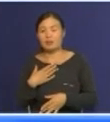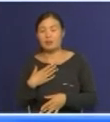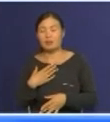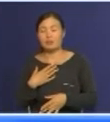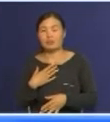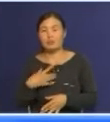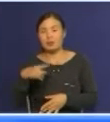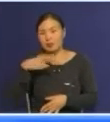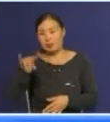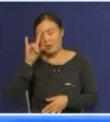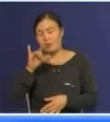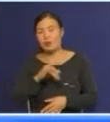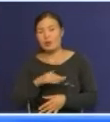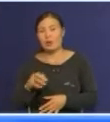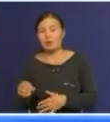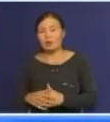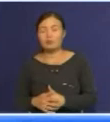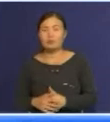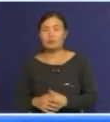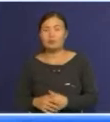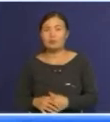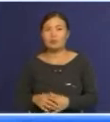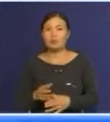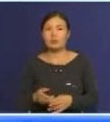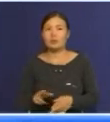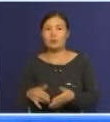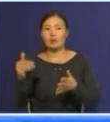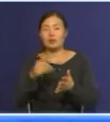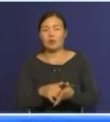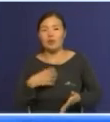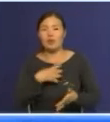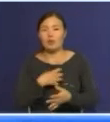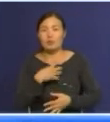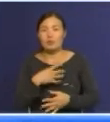трансформаторной подстанции уже запитывается и устанавливает АСКУ-счетчики.